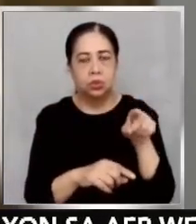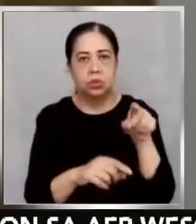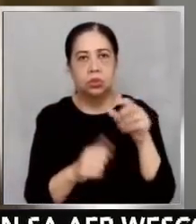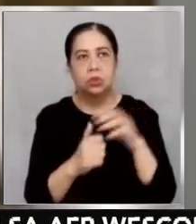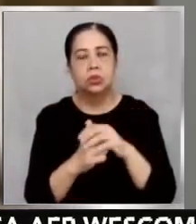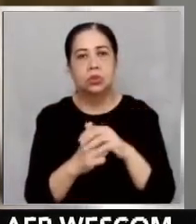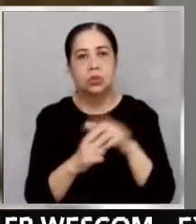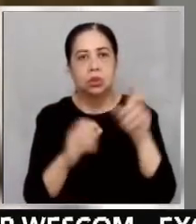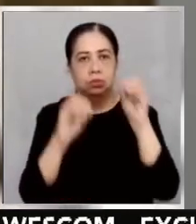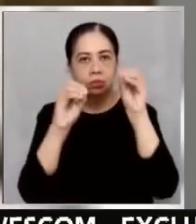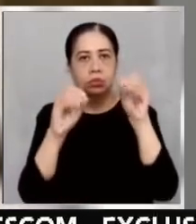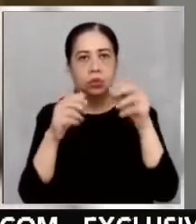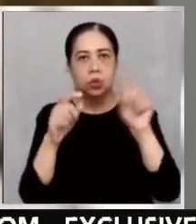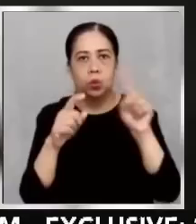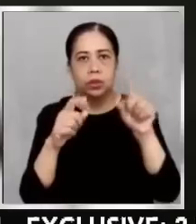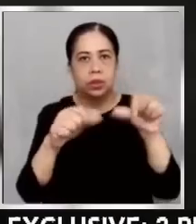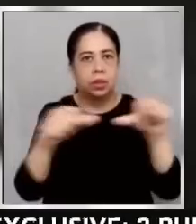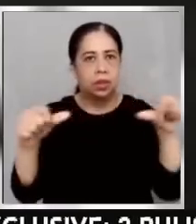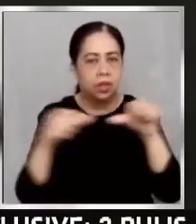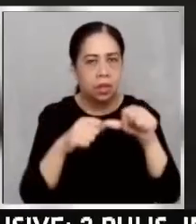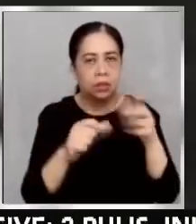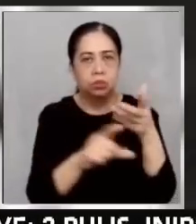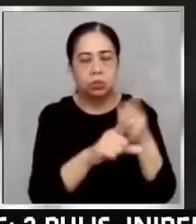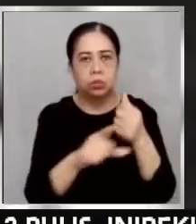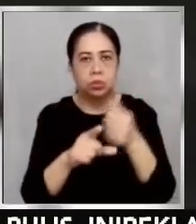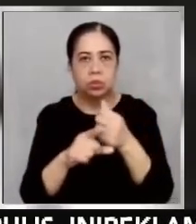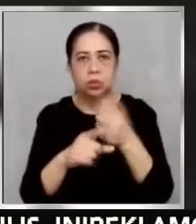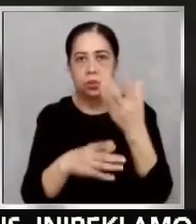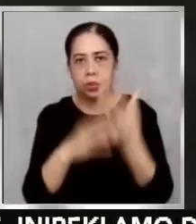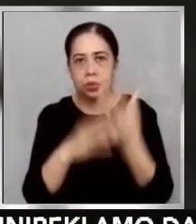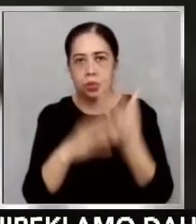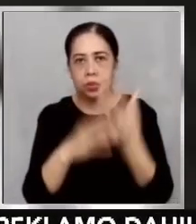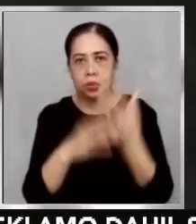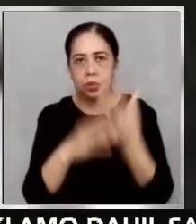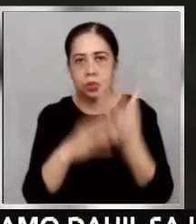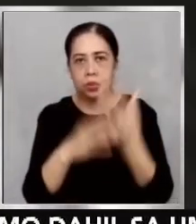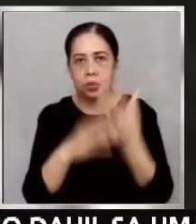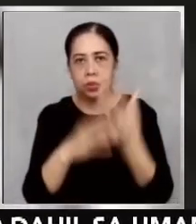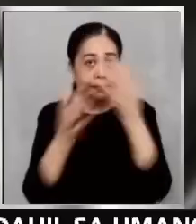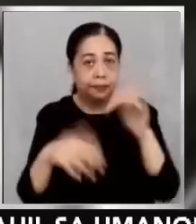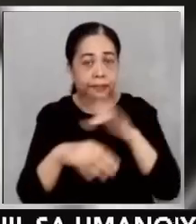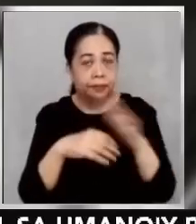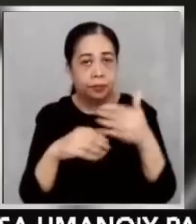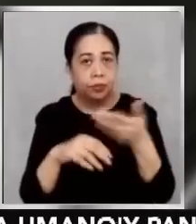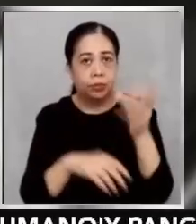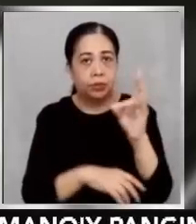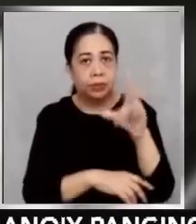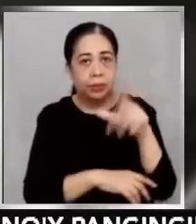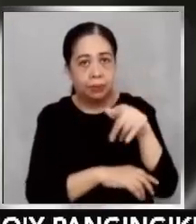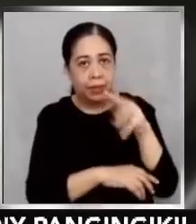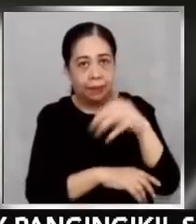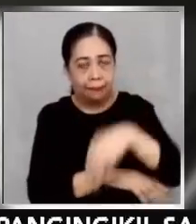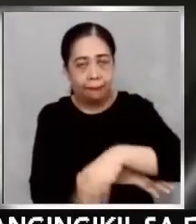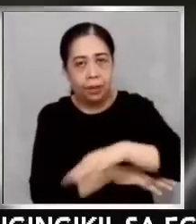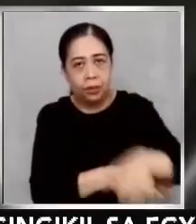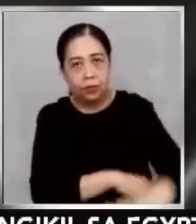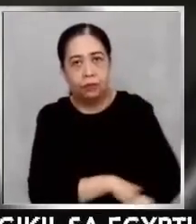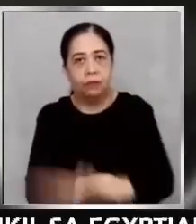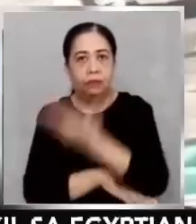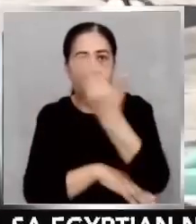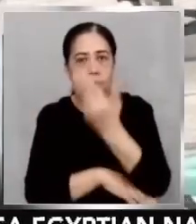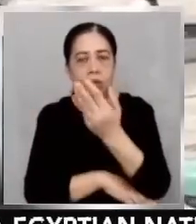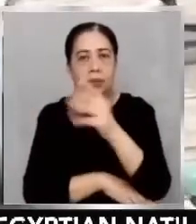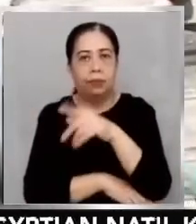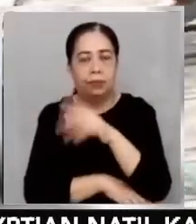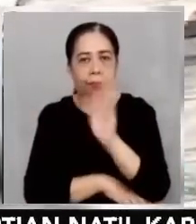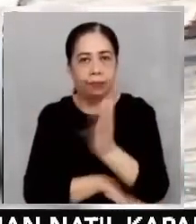doon po nila ilalagay kung anong mga areas yung affected. Sa maagang abiso, mula 7 PM hanggang 4 AM ang water interruption sa